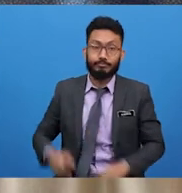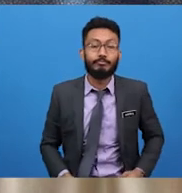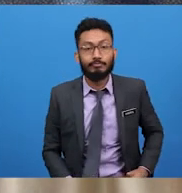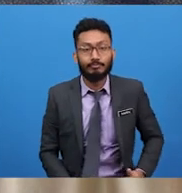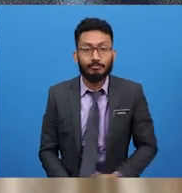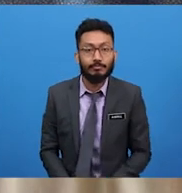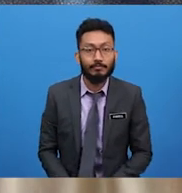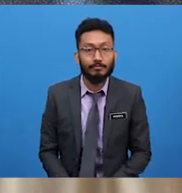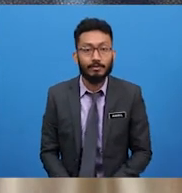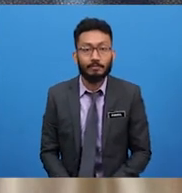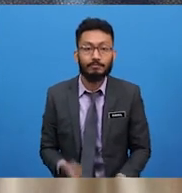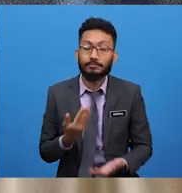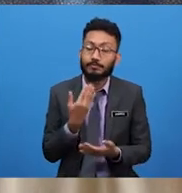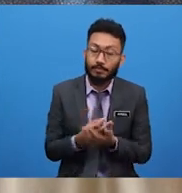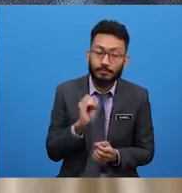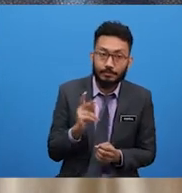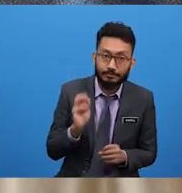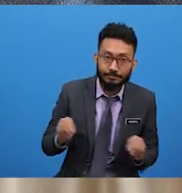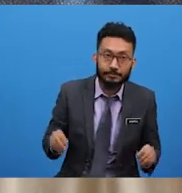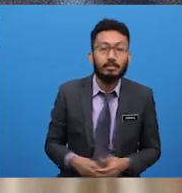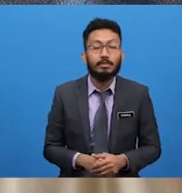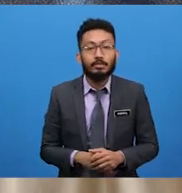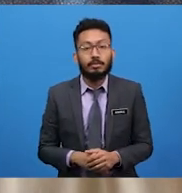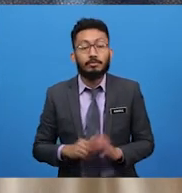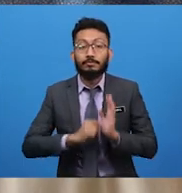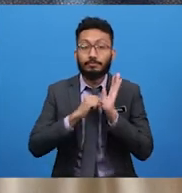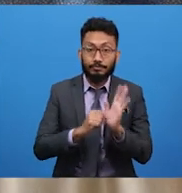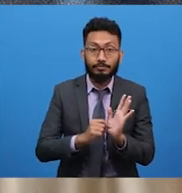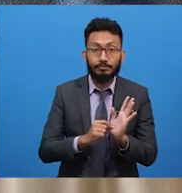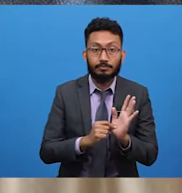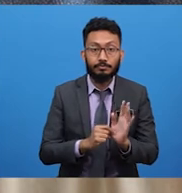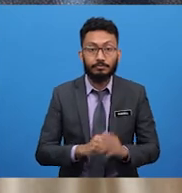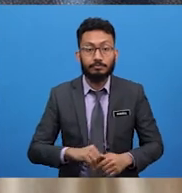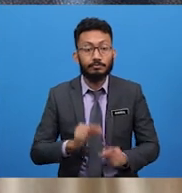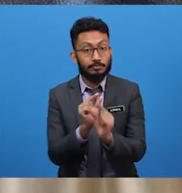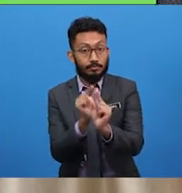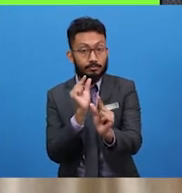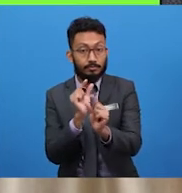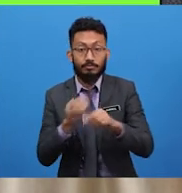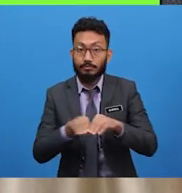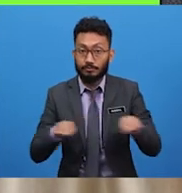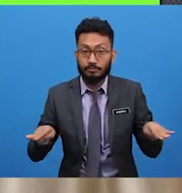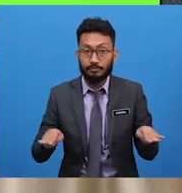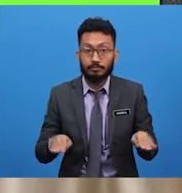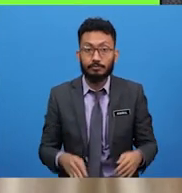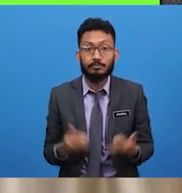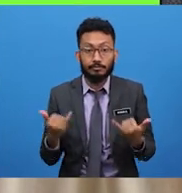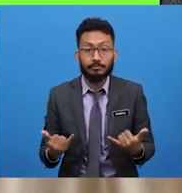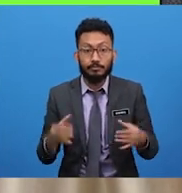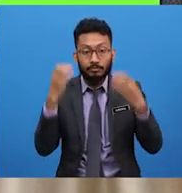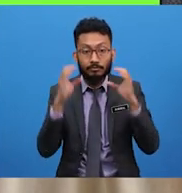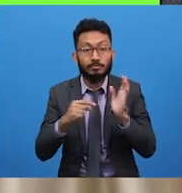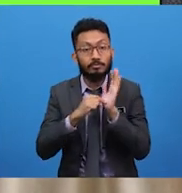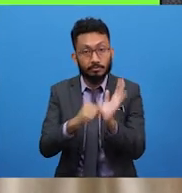Baiklah murid, cikgu telah tunjukkan cara mengambil ukuran garis mendata. Sekarang, cikgu tunjukkan